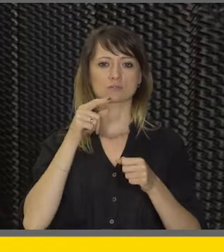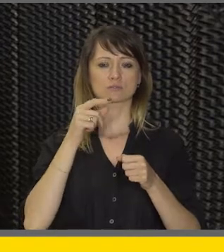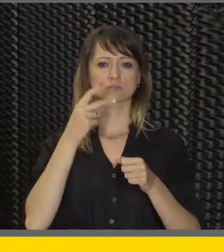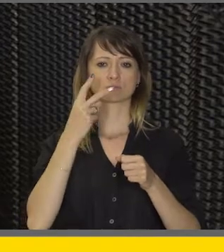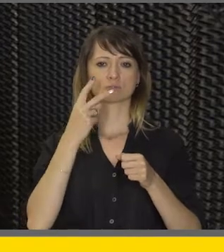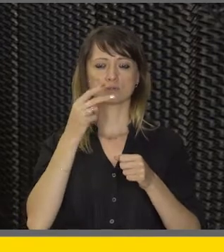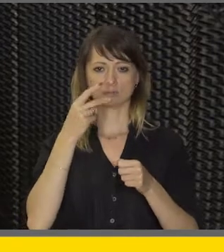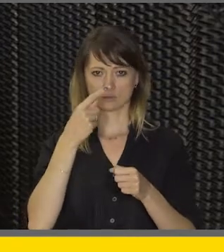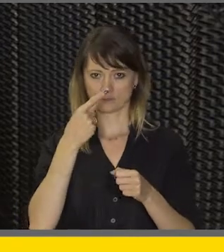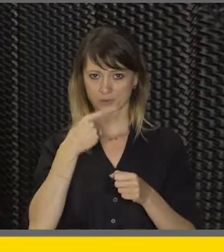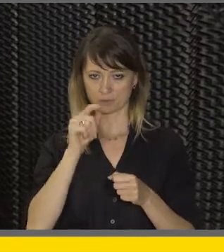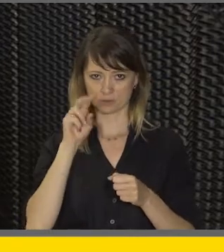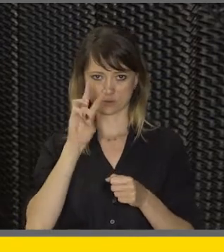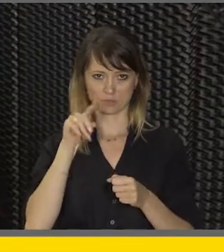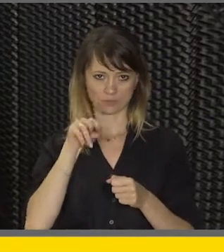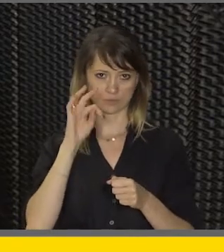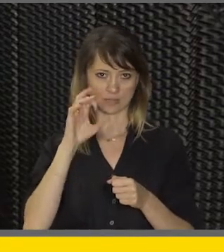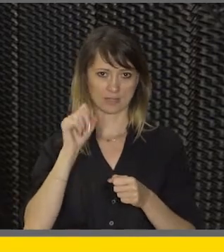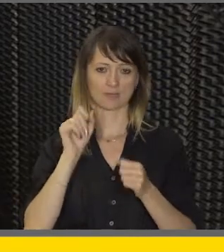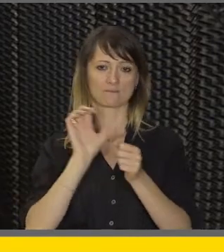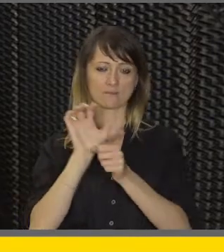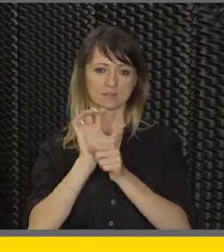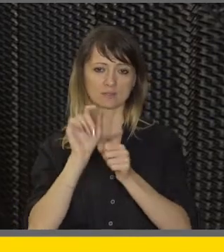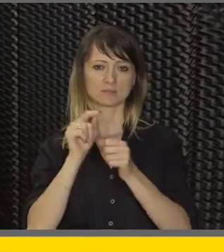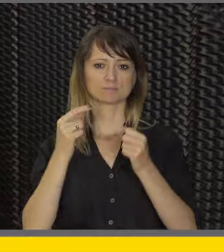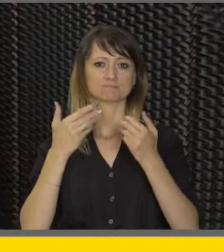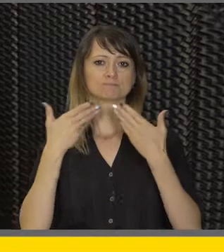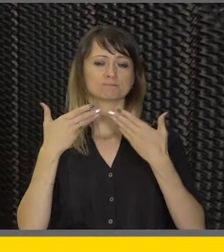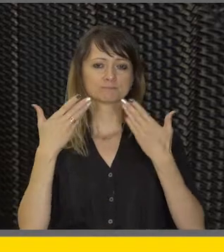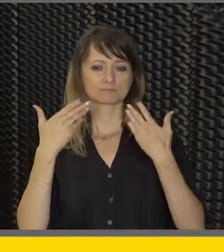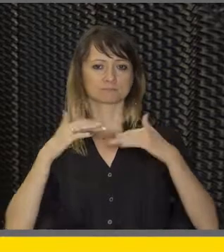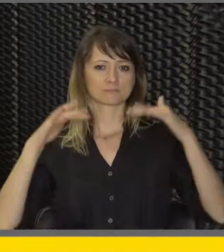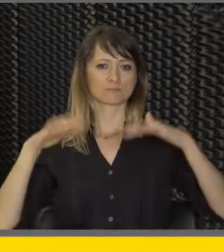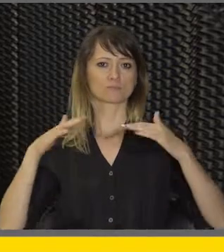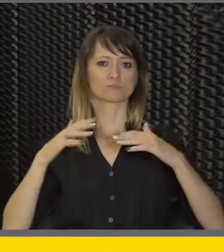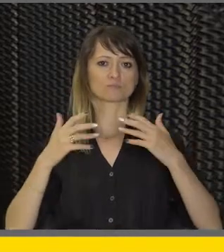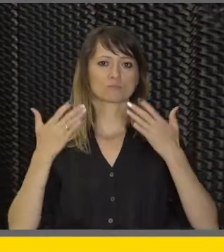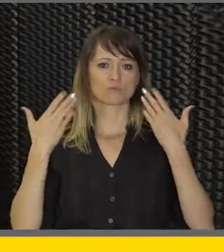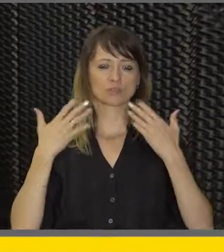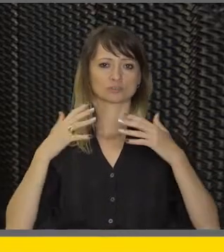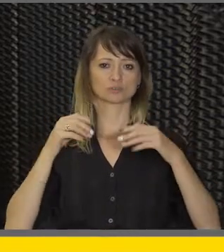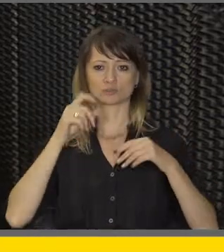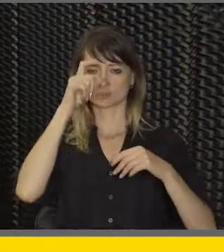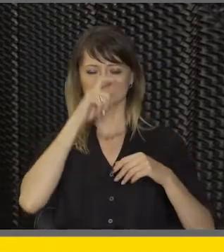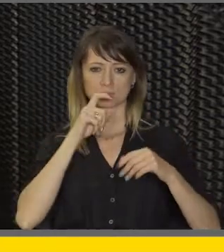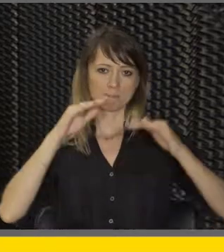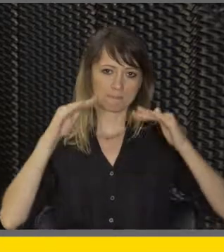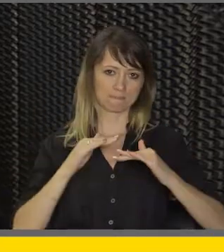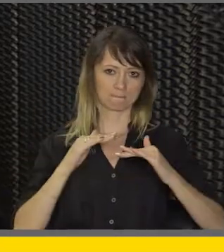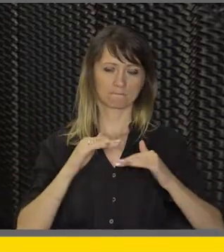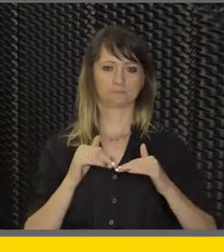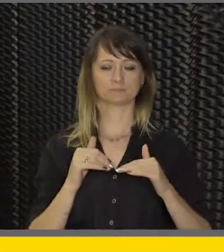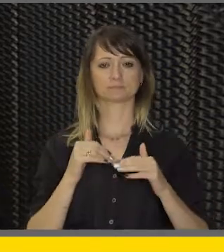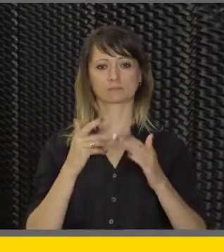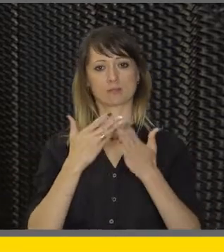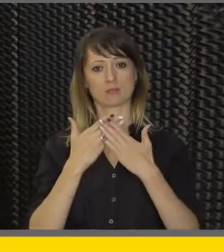zbyt wysoki, tak, żeby te emisje były niższe, żeby one po prostu nie tworzyły obciążenia dla społeczeństwa, dla środowiska. No i tak chyba to